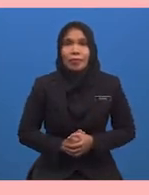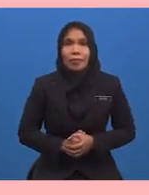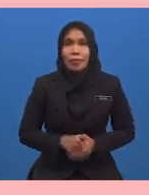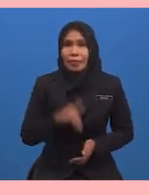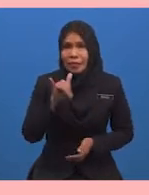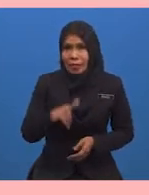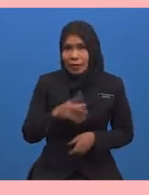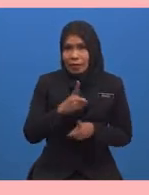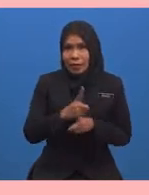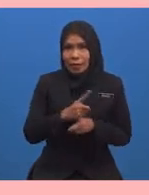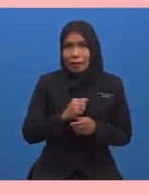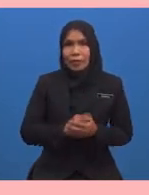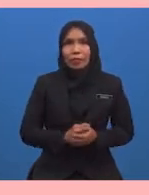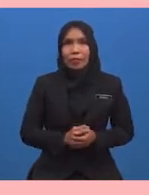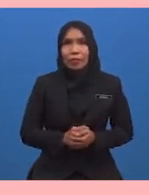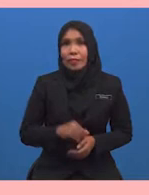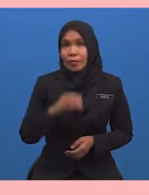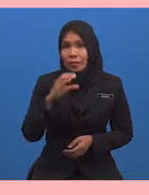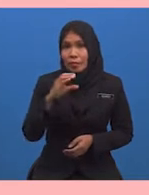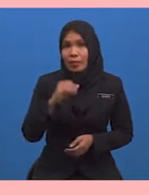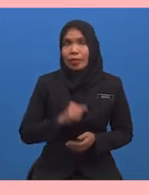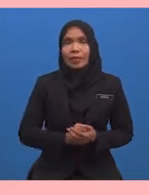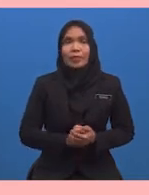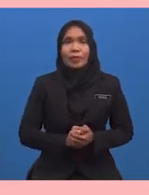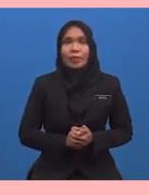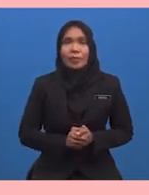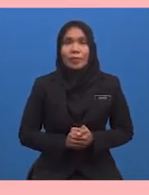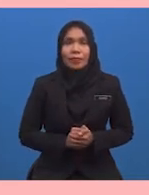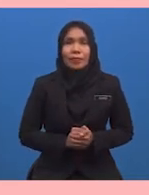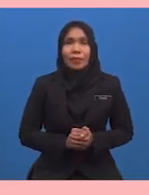Ya, betul. Jawapannya ialah C. Petroleum.